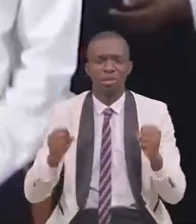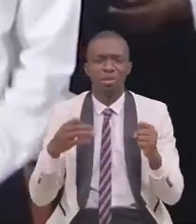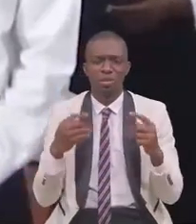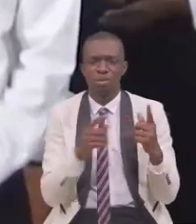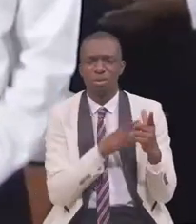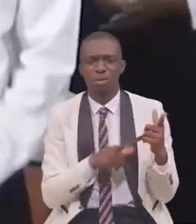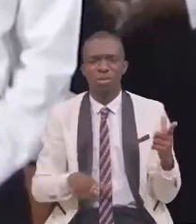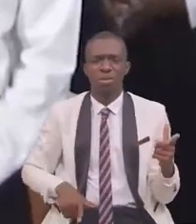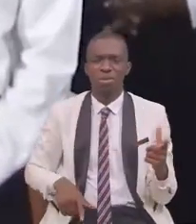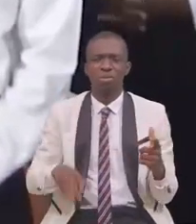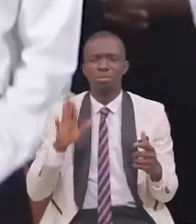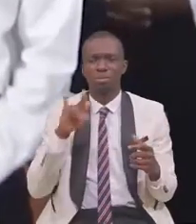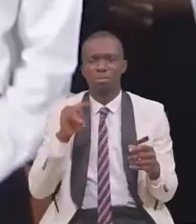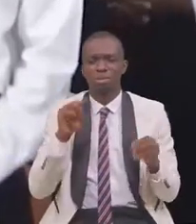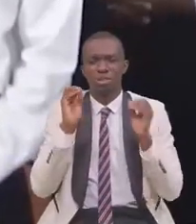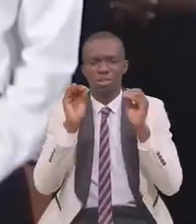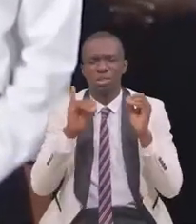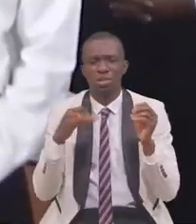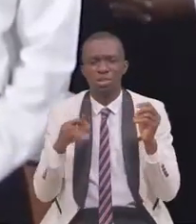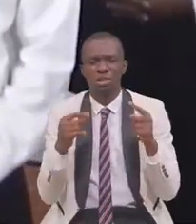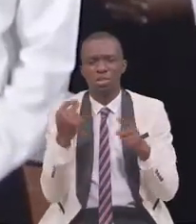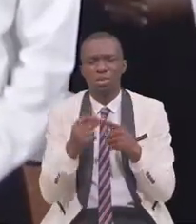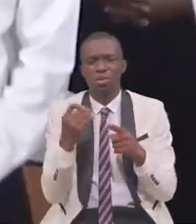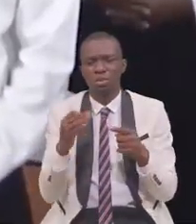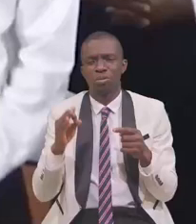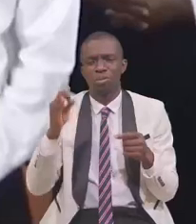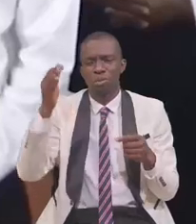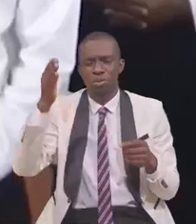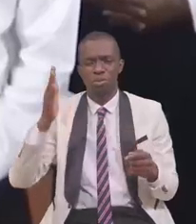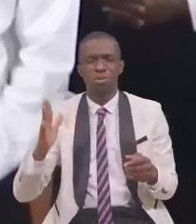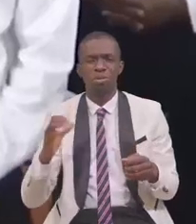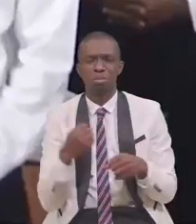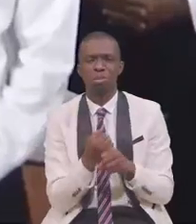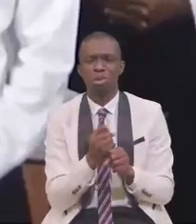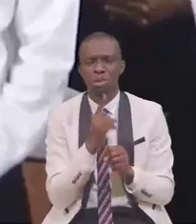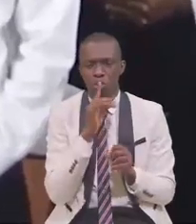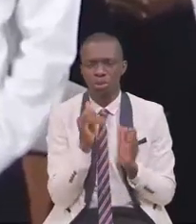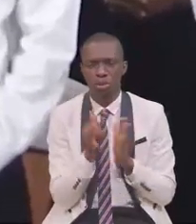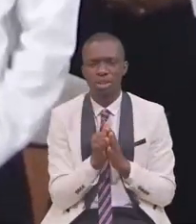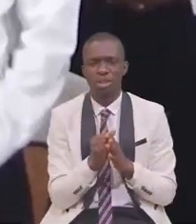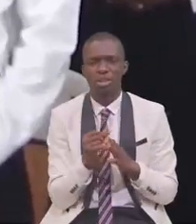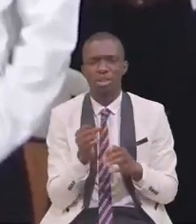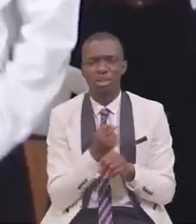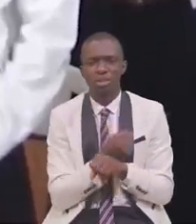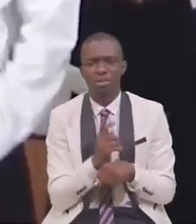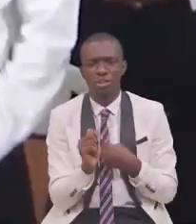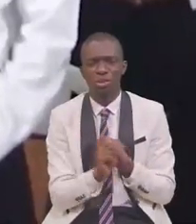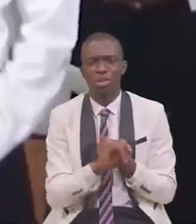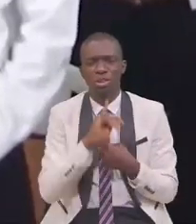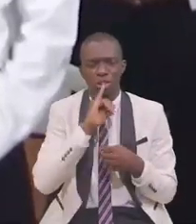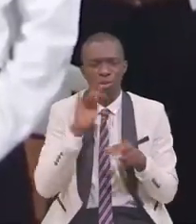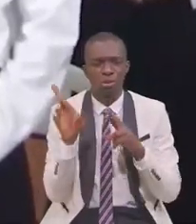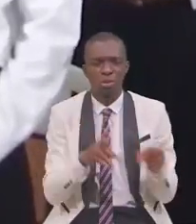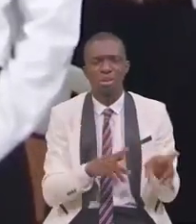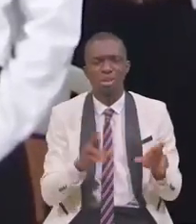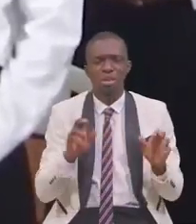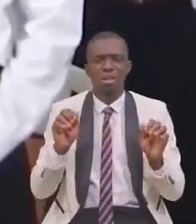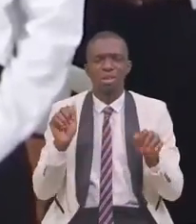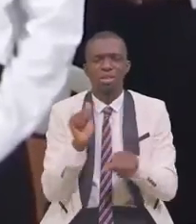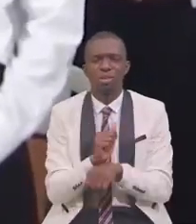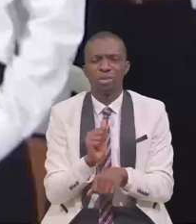par l'influence de la puissance du Saint-Esprit dans votre vie, que la séparation d'avec le monde soit